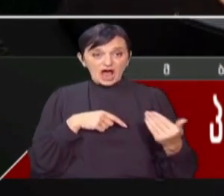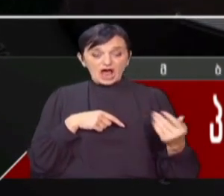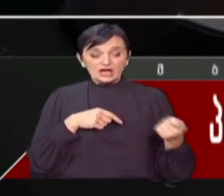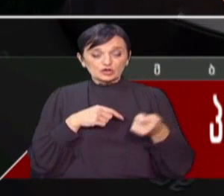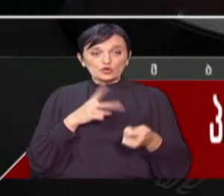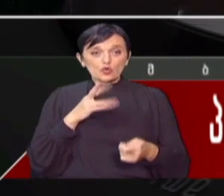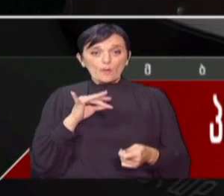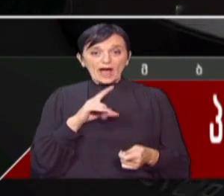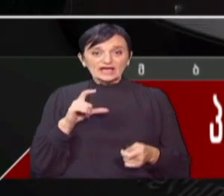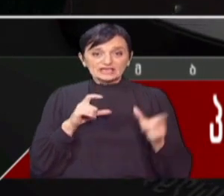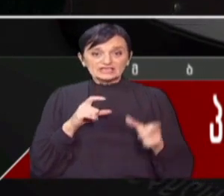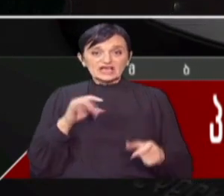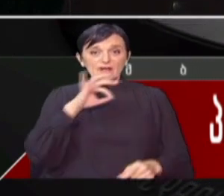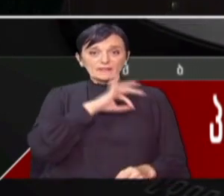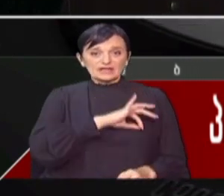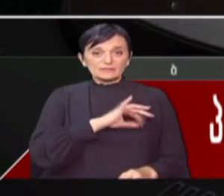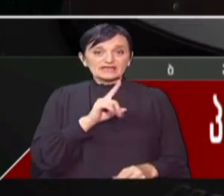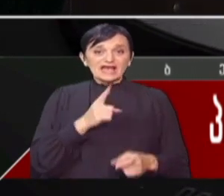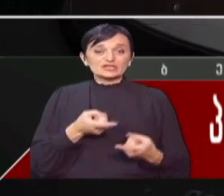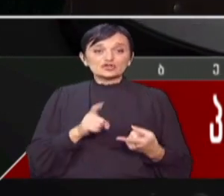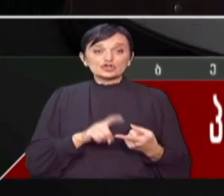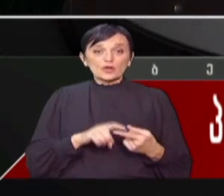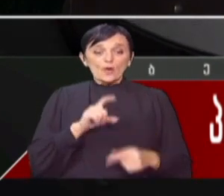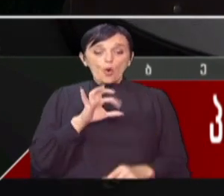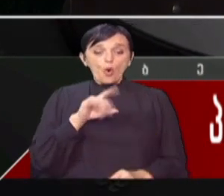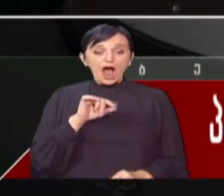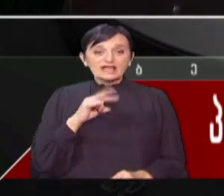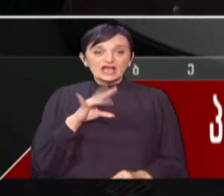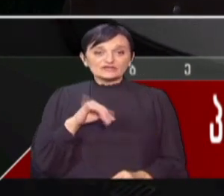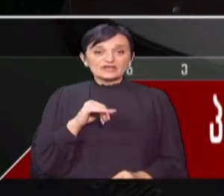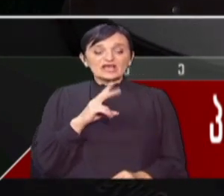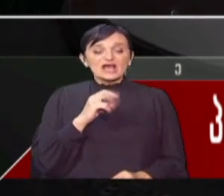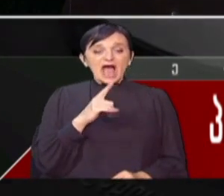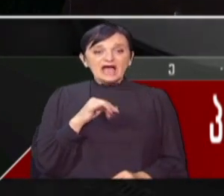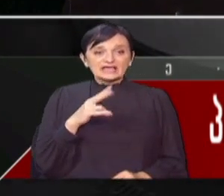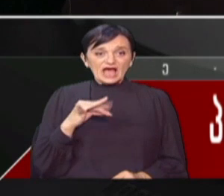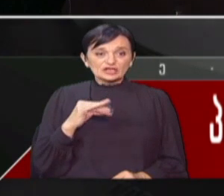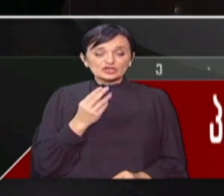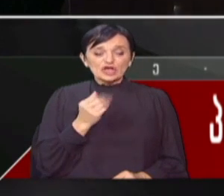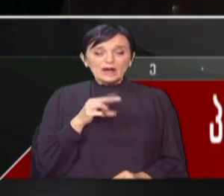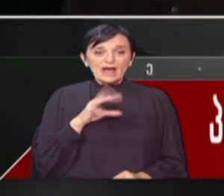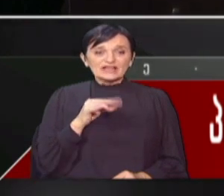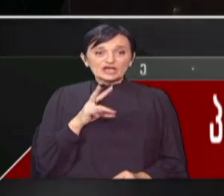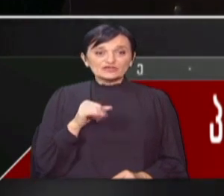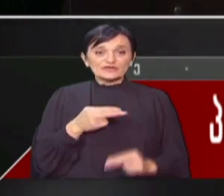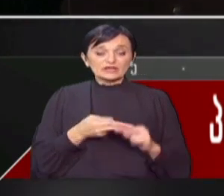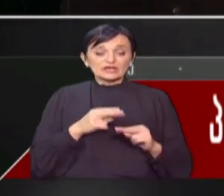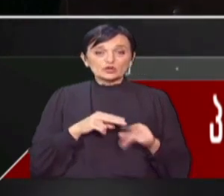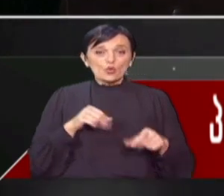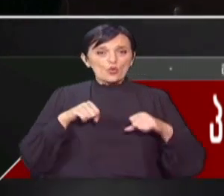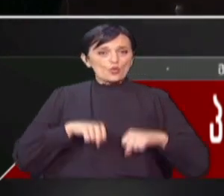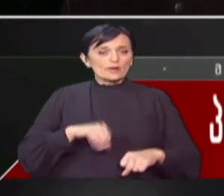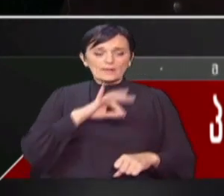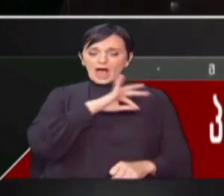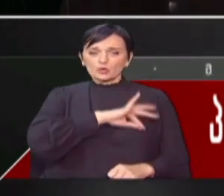მხოლოდ ირაკლი კობახიძემ ისარგებლა, რაც შეეხება ანრი ოხანაშვილს, გაგა კახიანსა და თენგიზ შარმანაშვილს აღნიშნული უფლებით